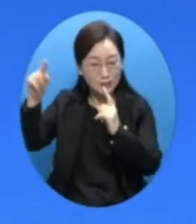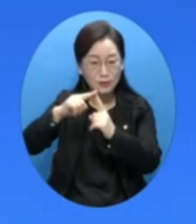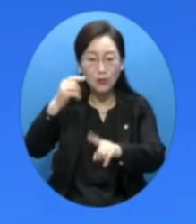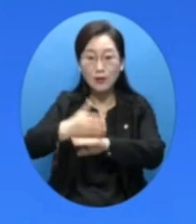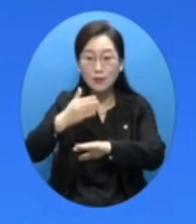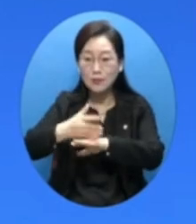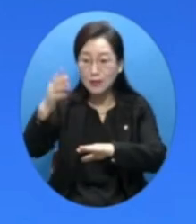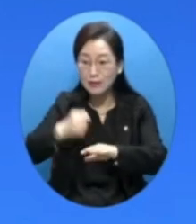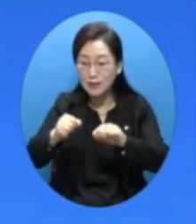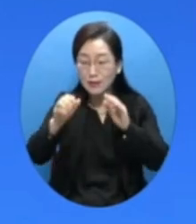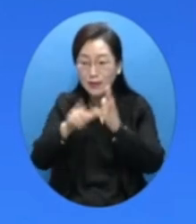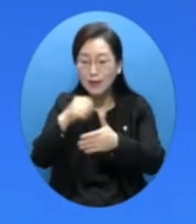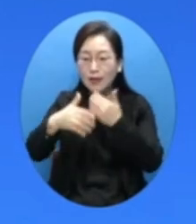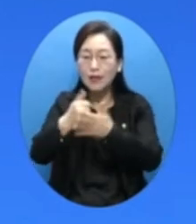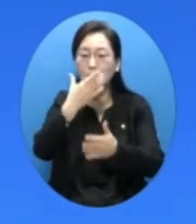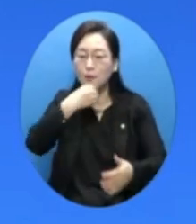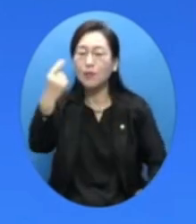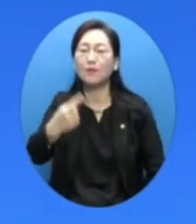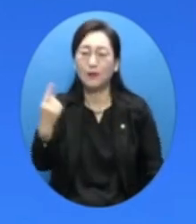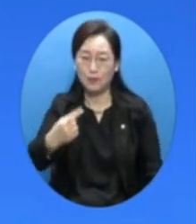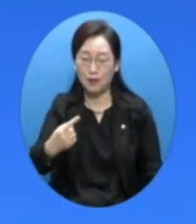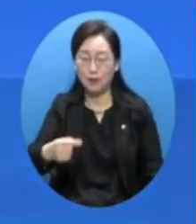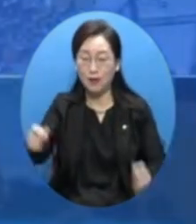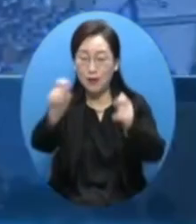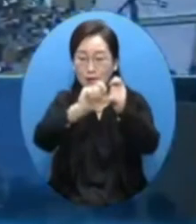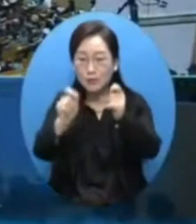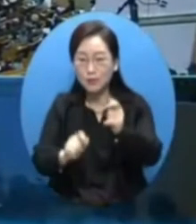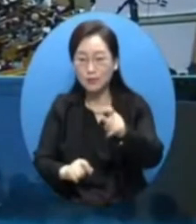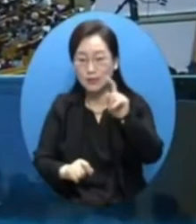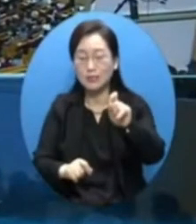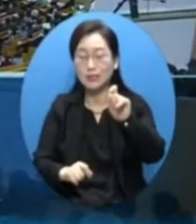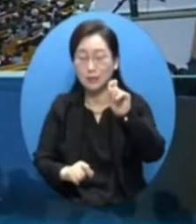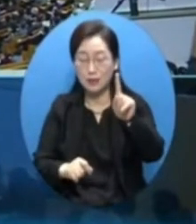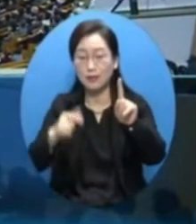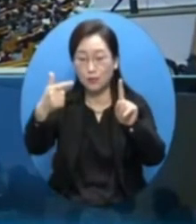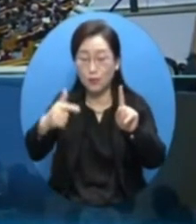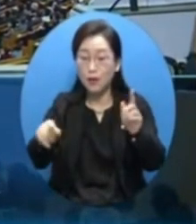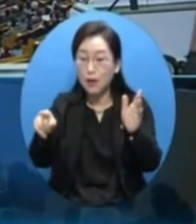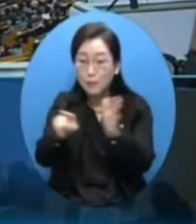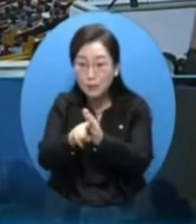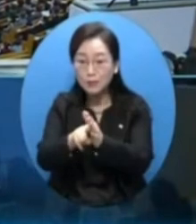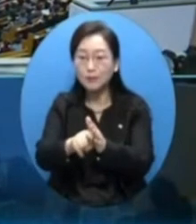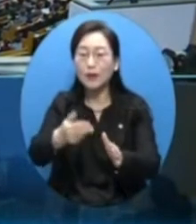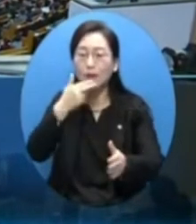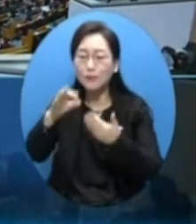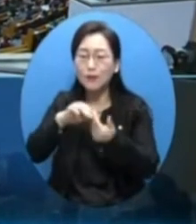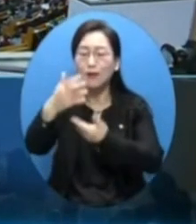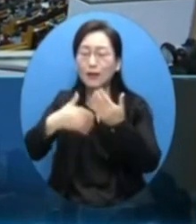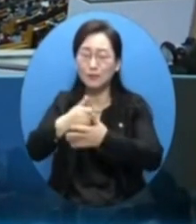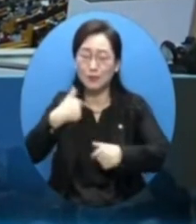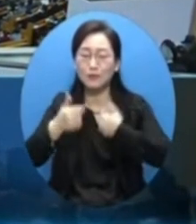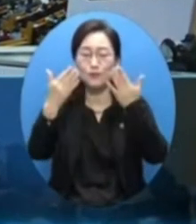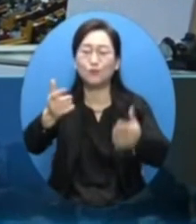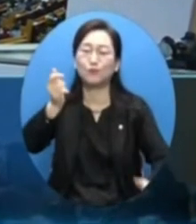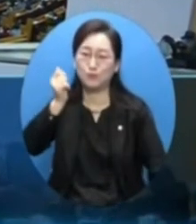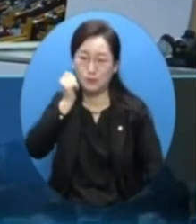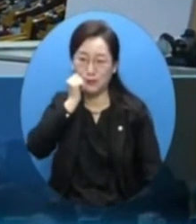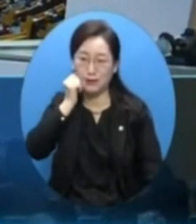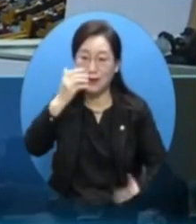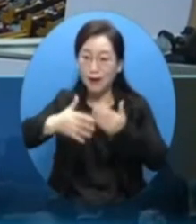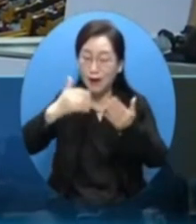때 하나님의 복이 임하게 되는 것입니다 히브리서 11장 6절을 말씀합니다 믿음이 없이는 하나님을 기쁘시게 하지 못하나니